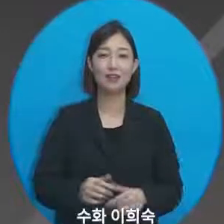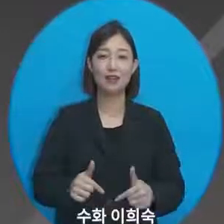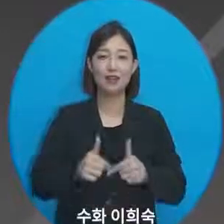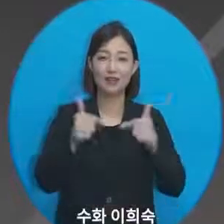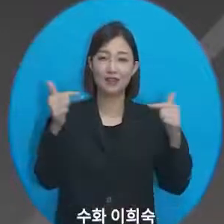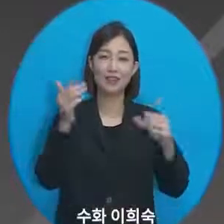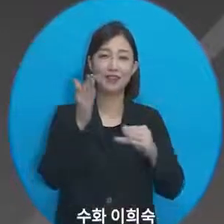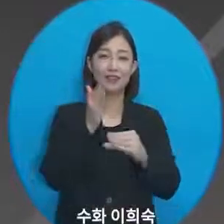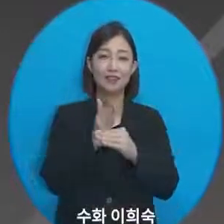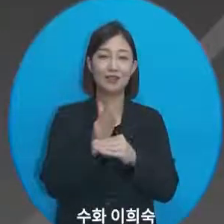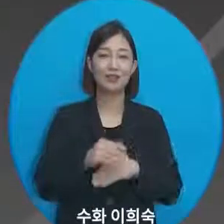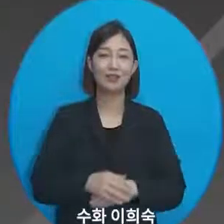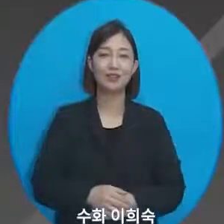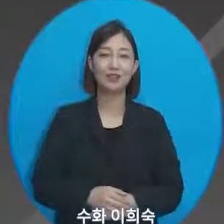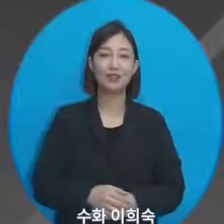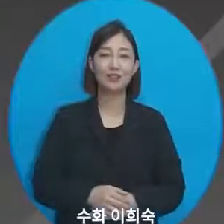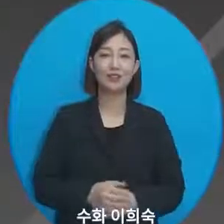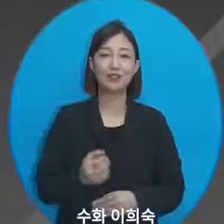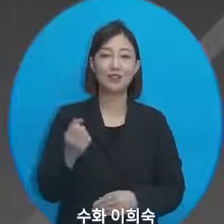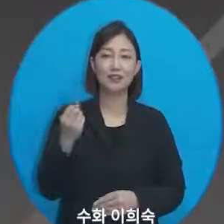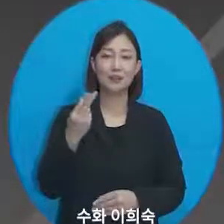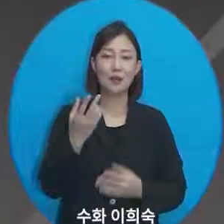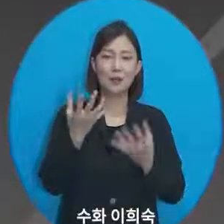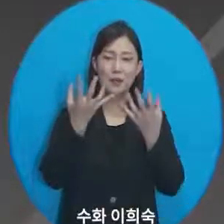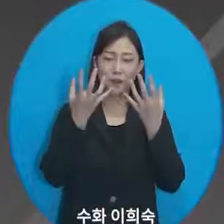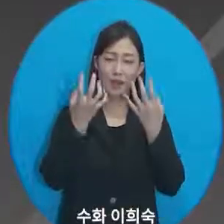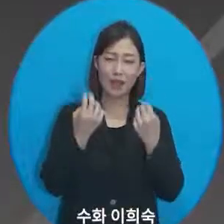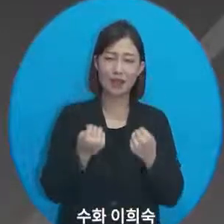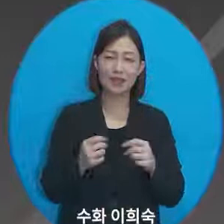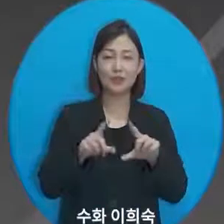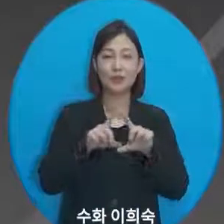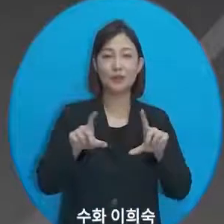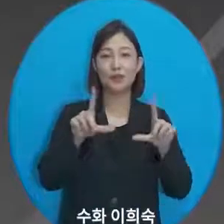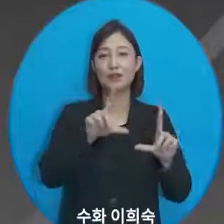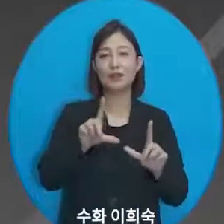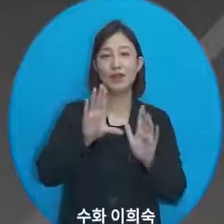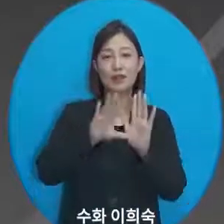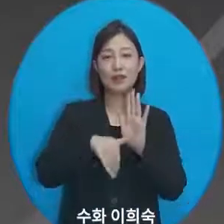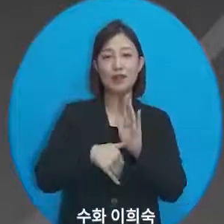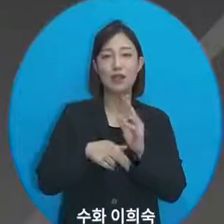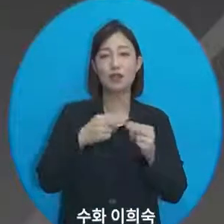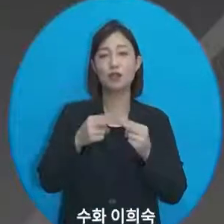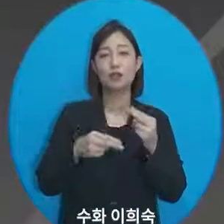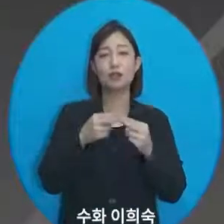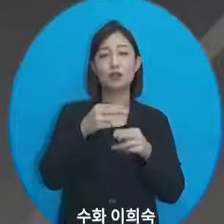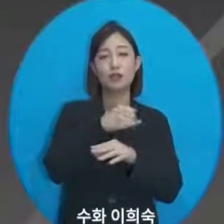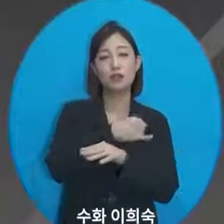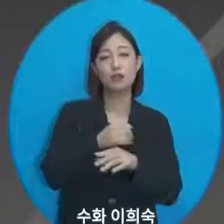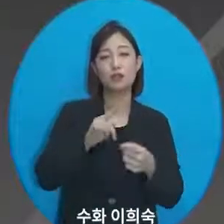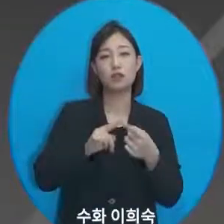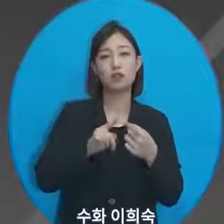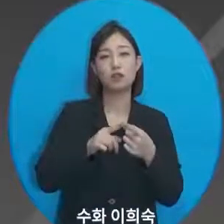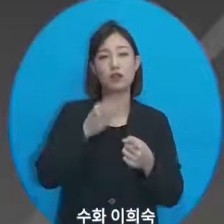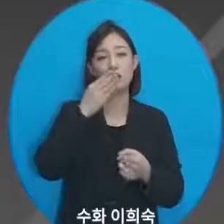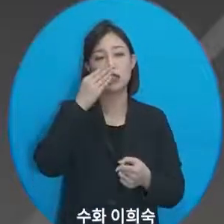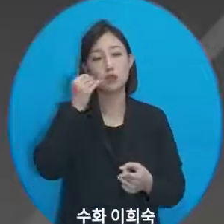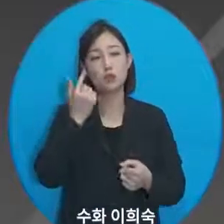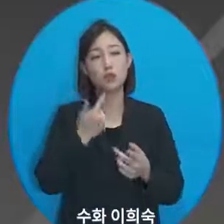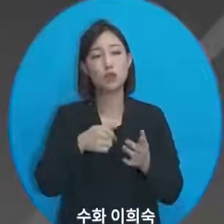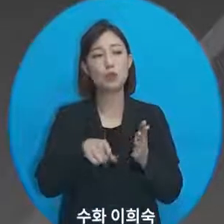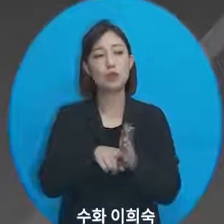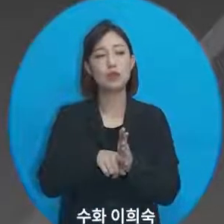시행되고 있고, 또한 많은 부분들 속에서 유니버셜 디자인을 일반화하기 위해서 노력하는 모습들을 볼 수가